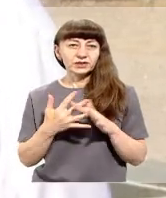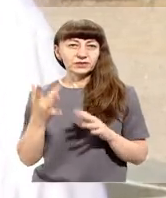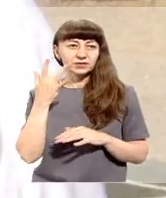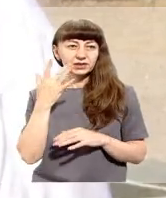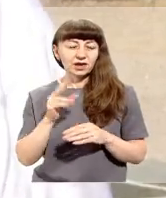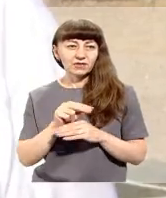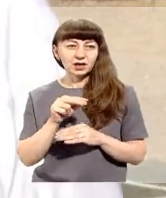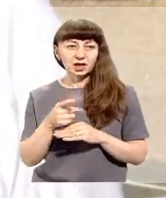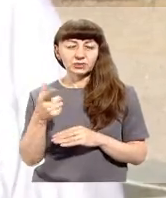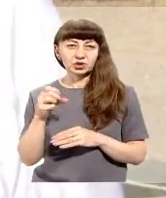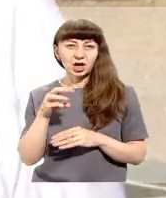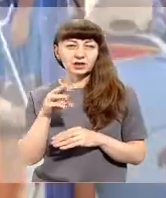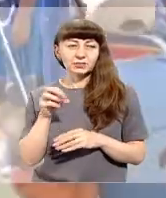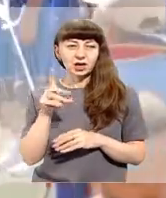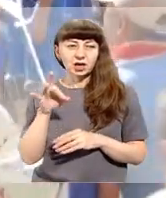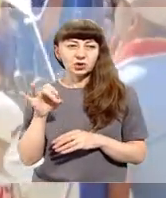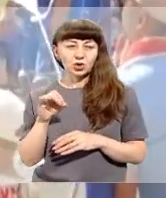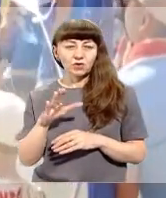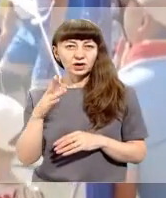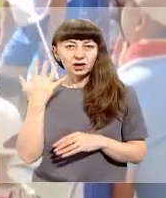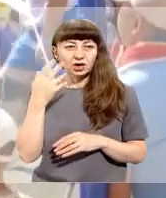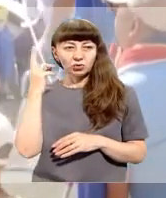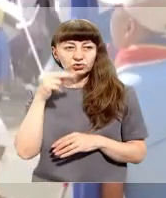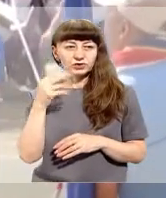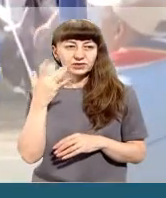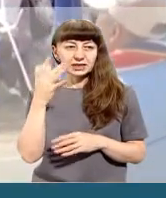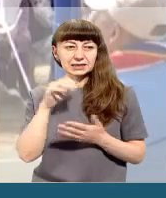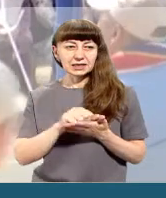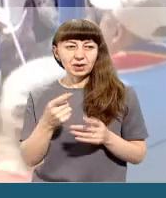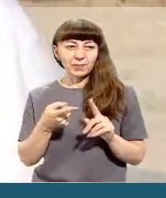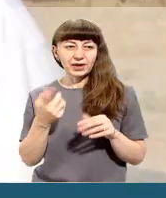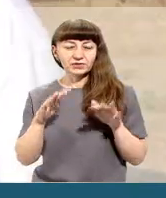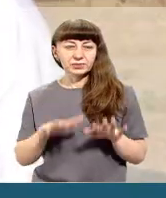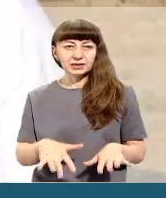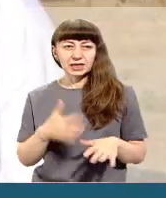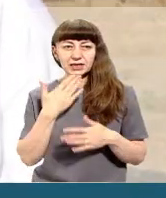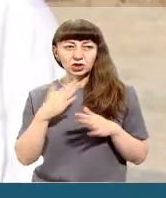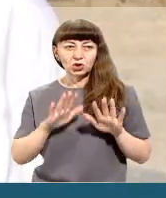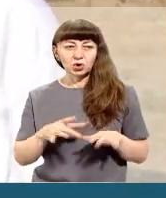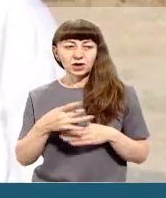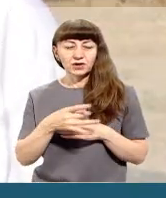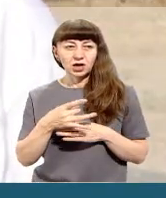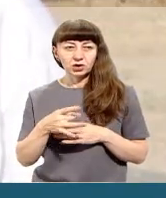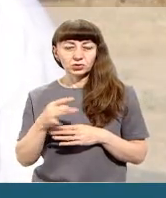всегда прививал Галымжан Махатов. Когда мы учили в школе, всегда занимали первые места. Не только на районных,